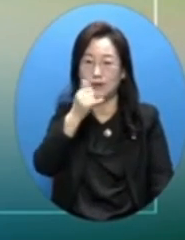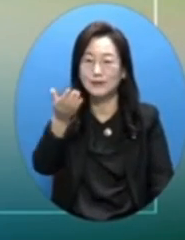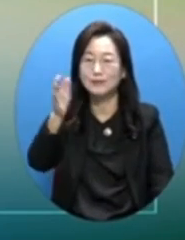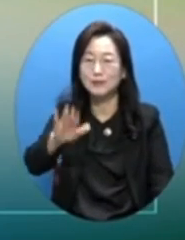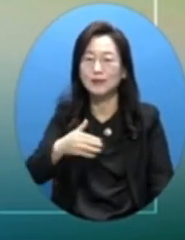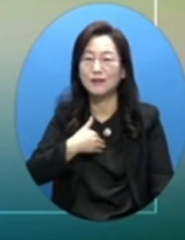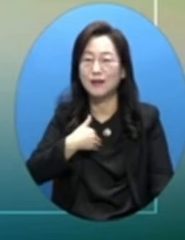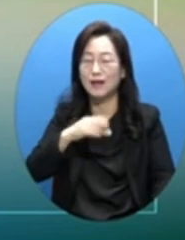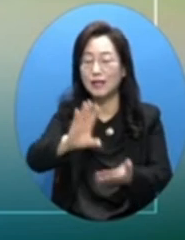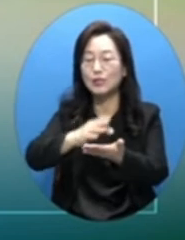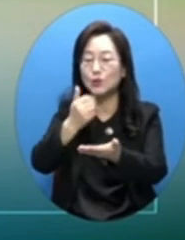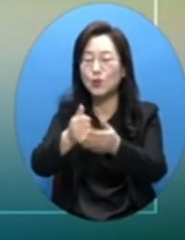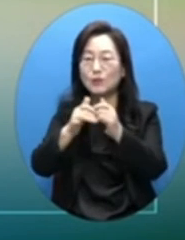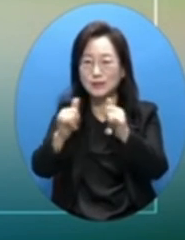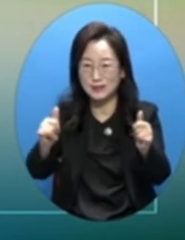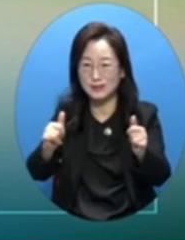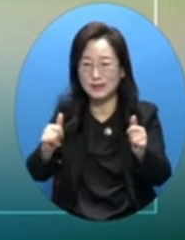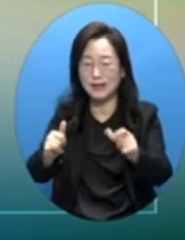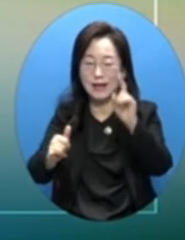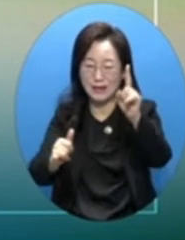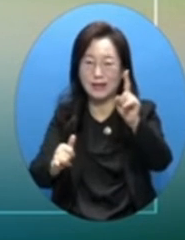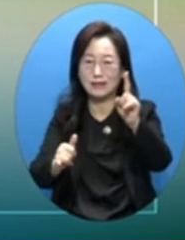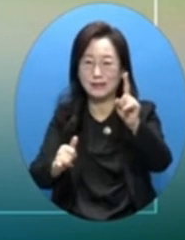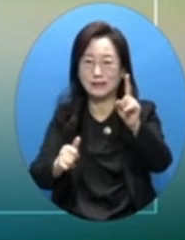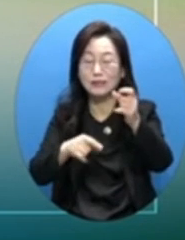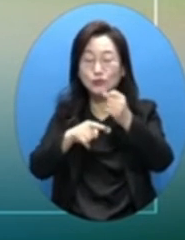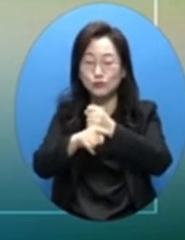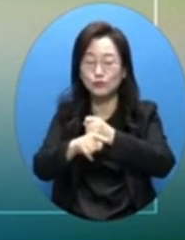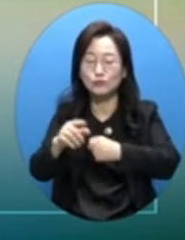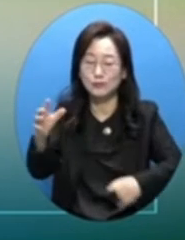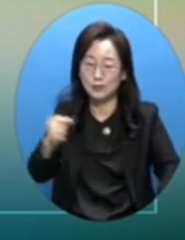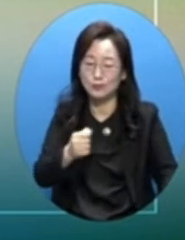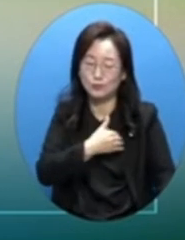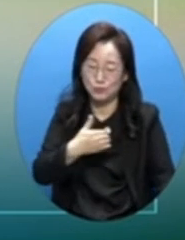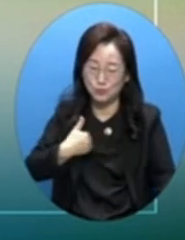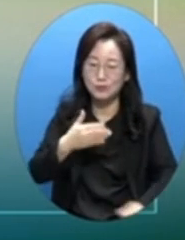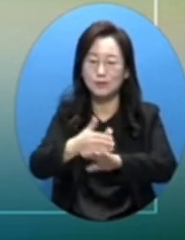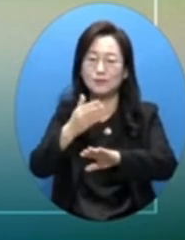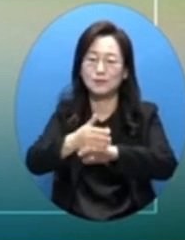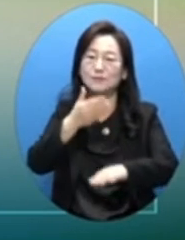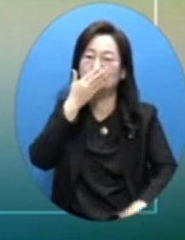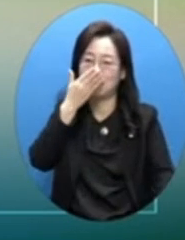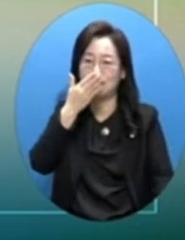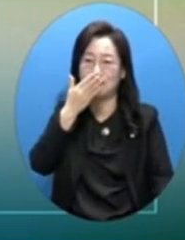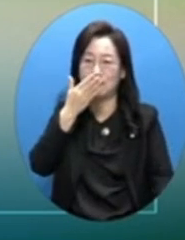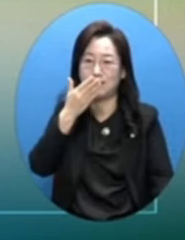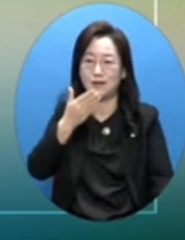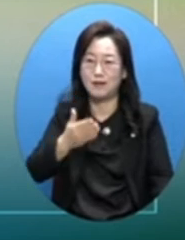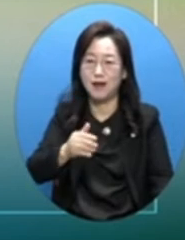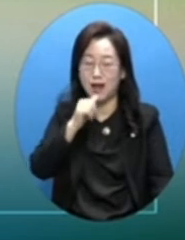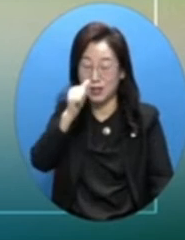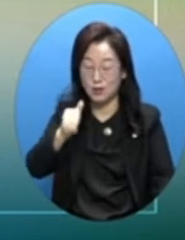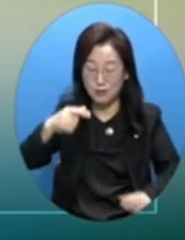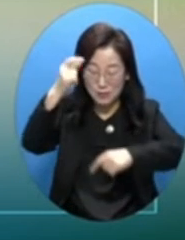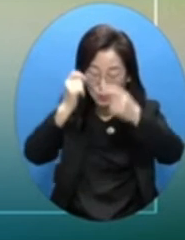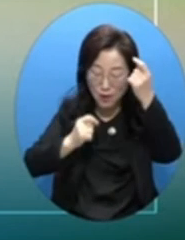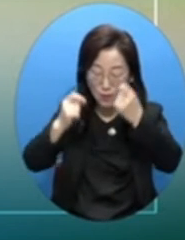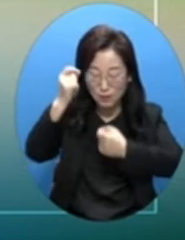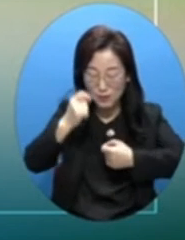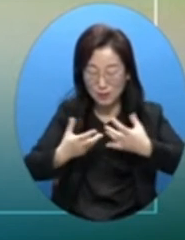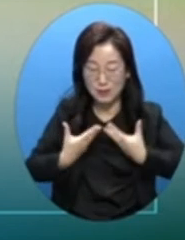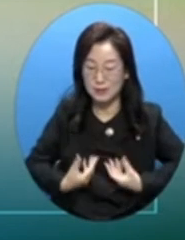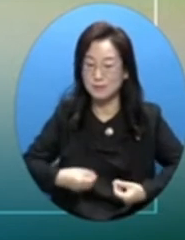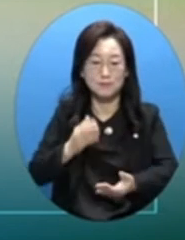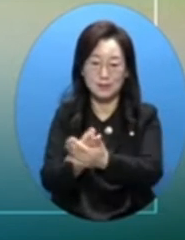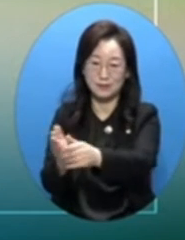내가 그리스도인이라는 단 한 가지 이유만으로도 나는 충분히 감사할 수 있습니다. 결코 슬퍼하거나